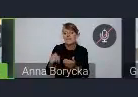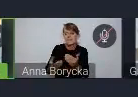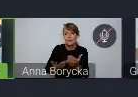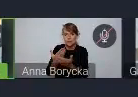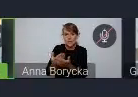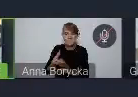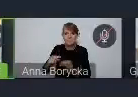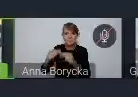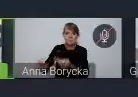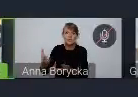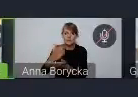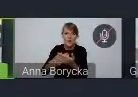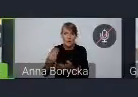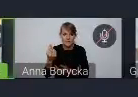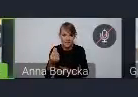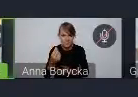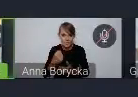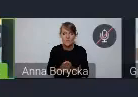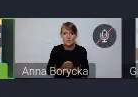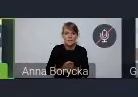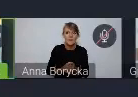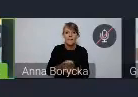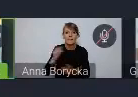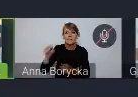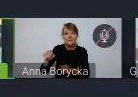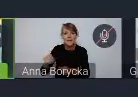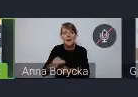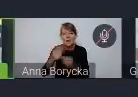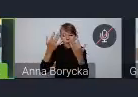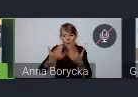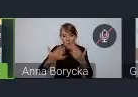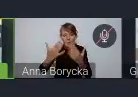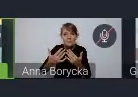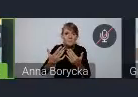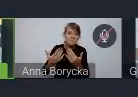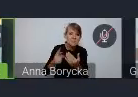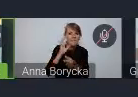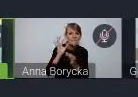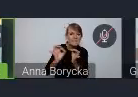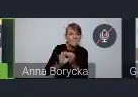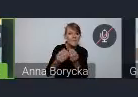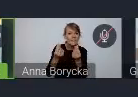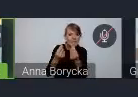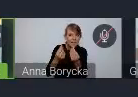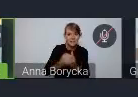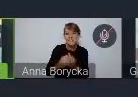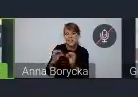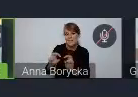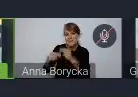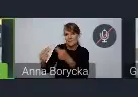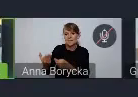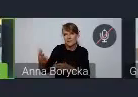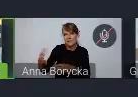Wydziału Finansowego, gdzie przeprowadzona jest symulacja finansowa i tu oddaję głos panu